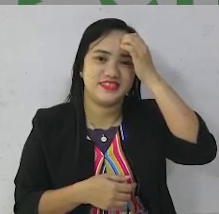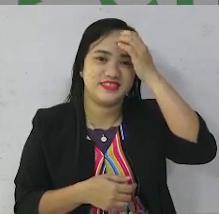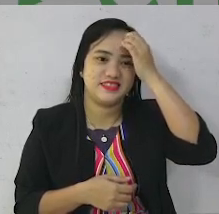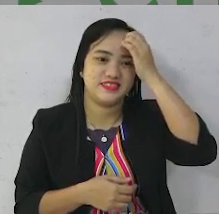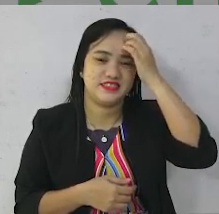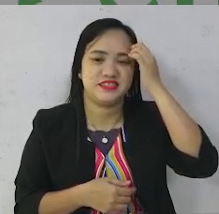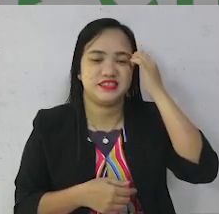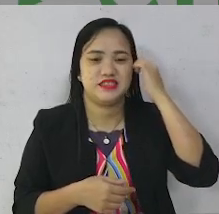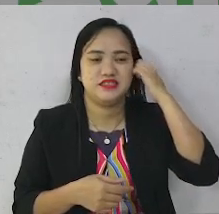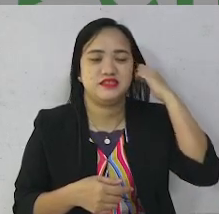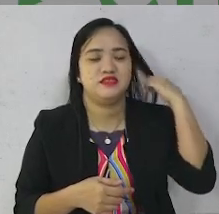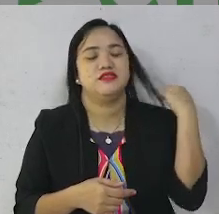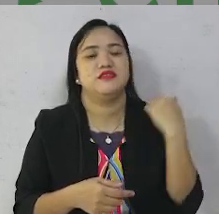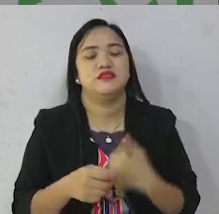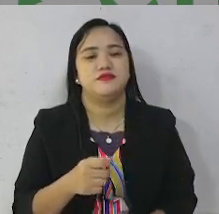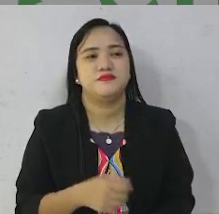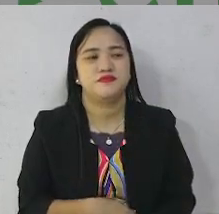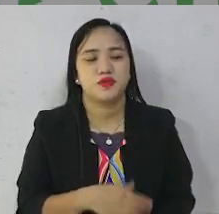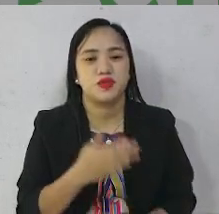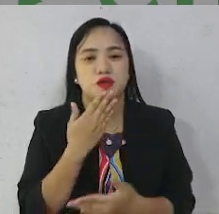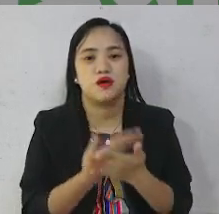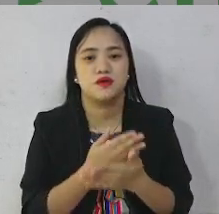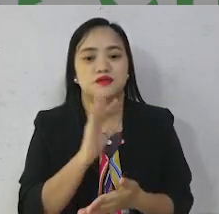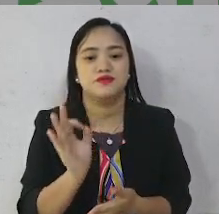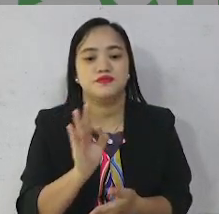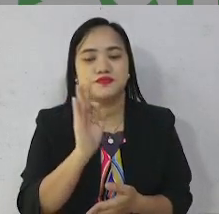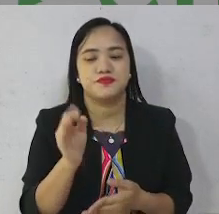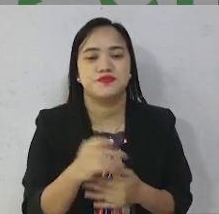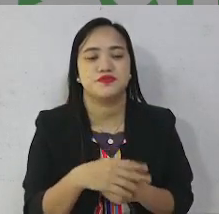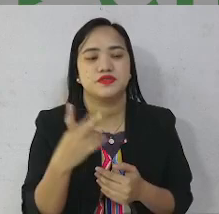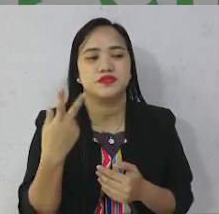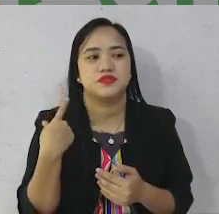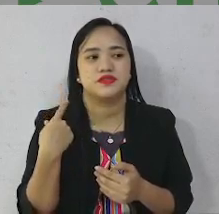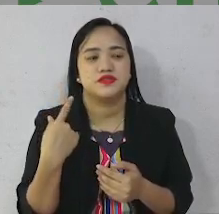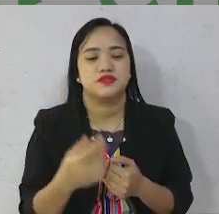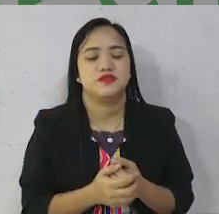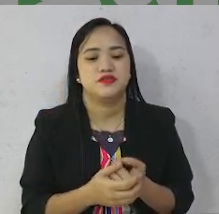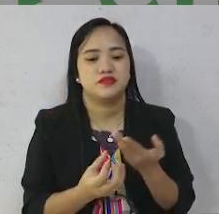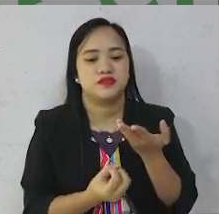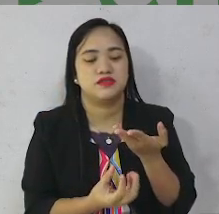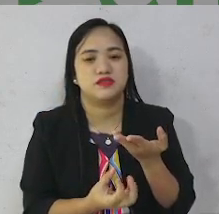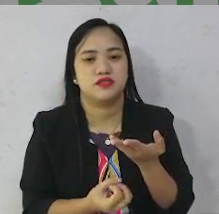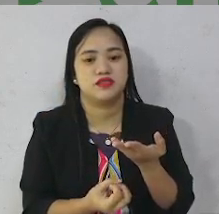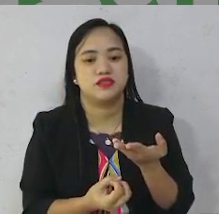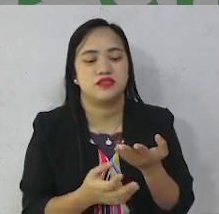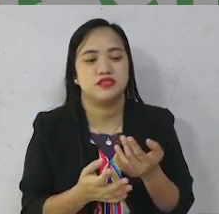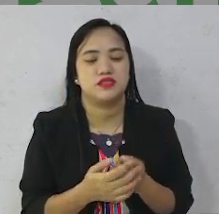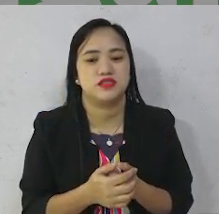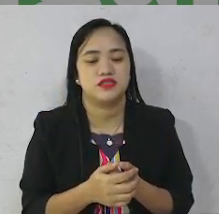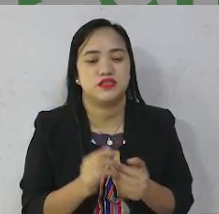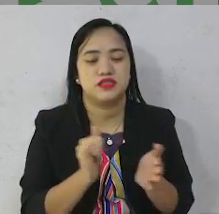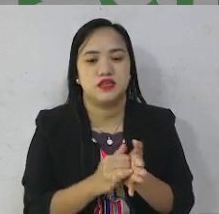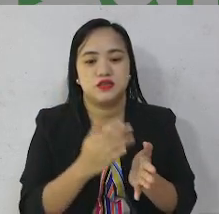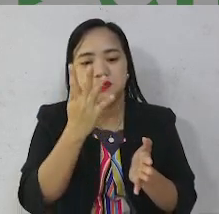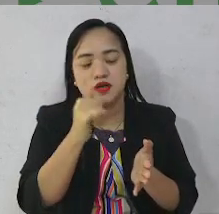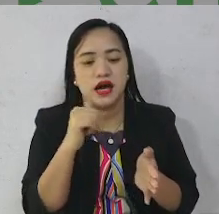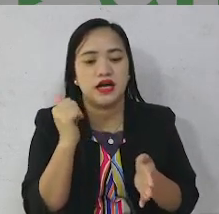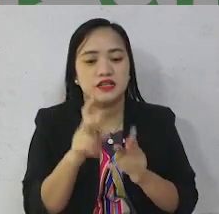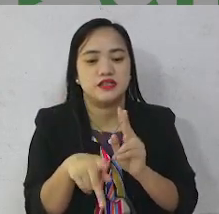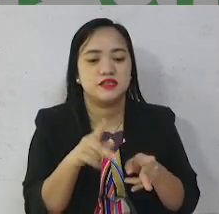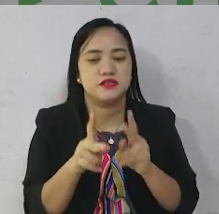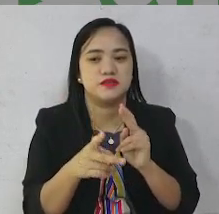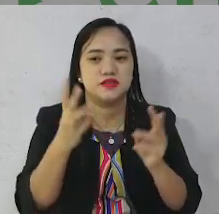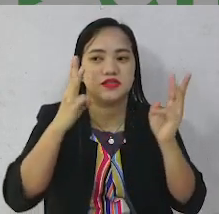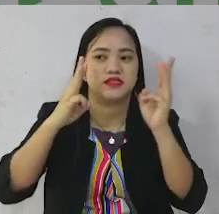George men Chavez pag good Friday nag-ihaw ako ng karne sa labas ng bahay kaya maraming nakatingin